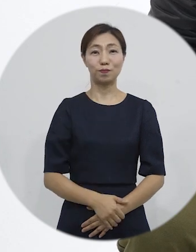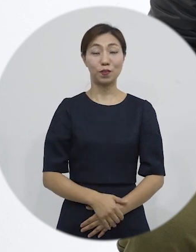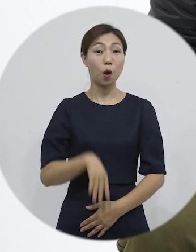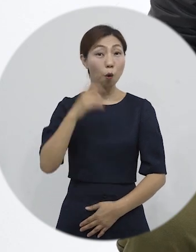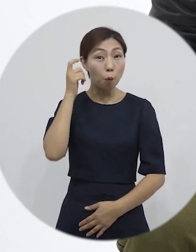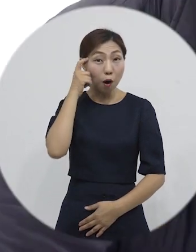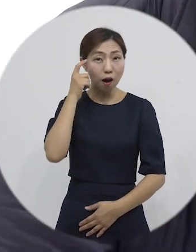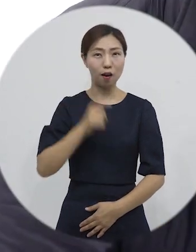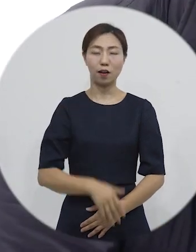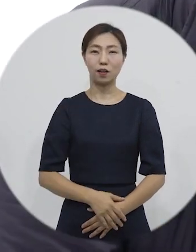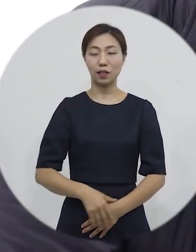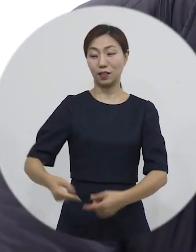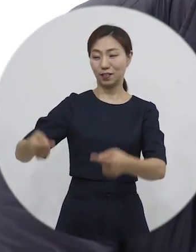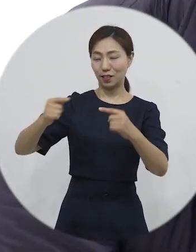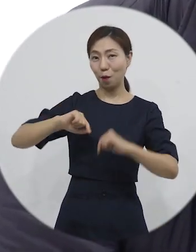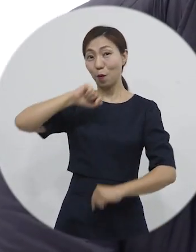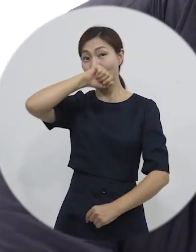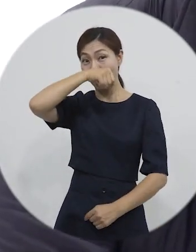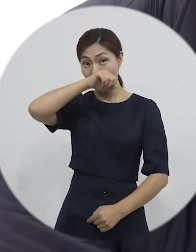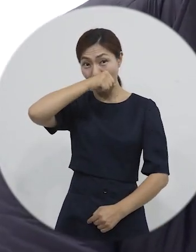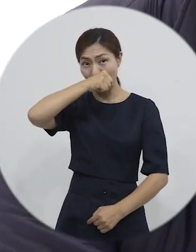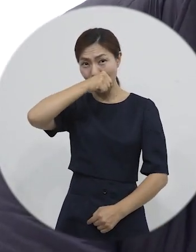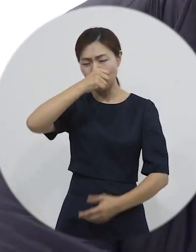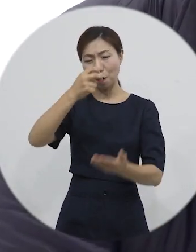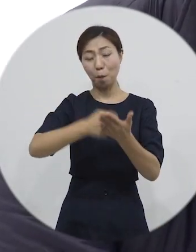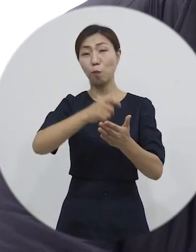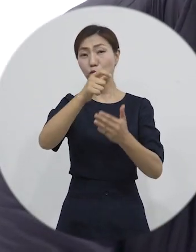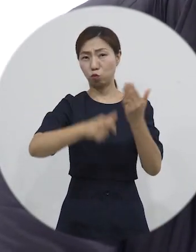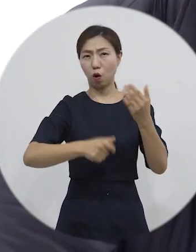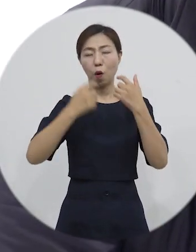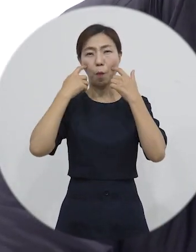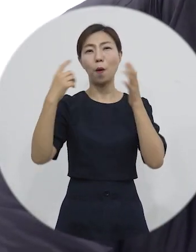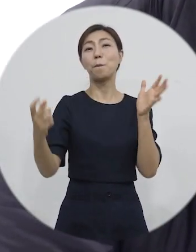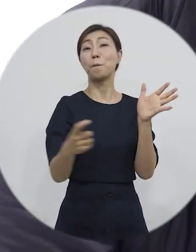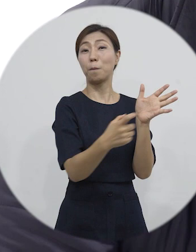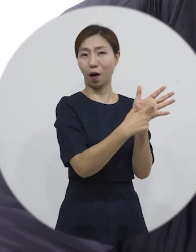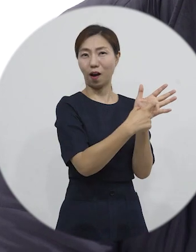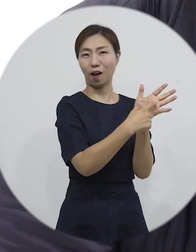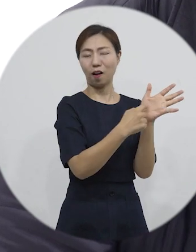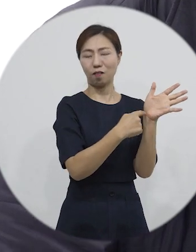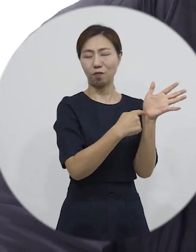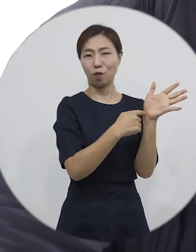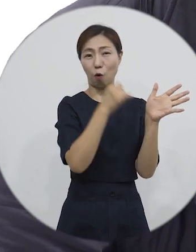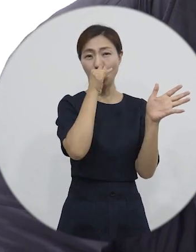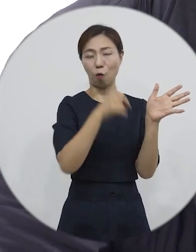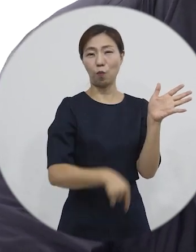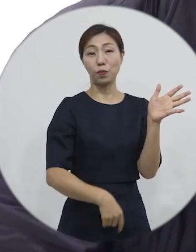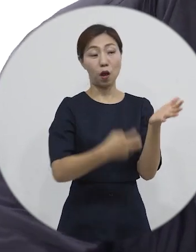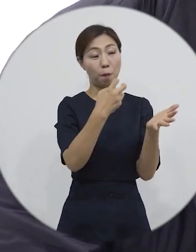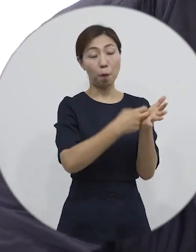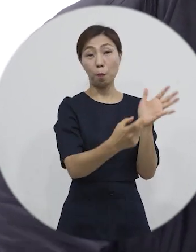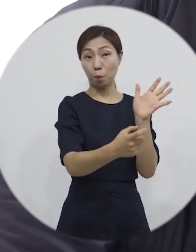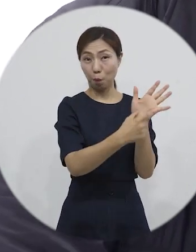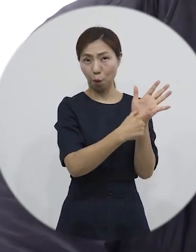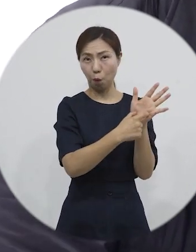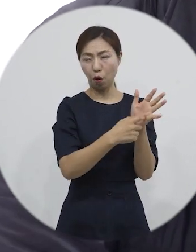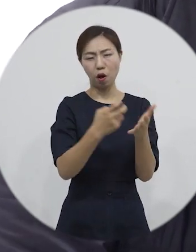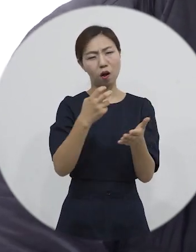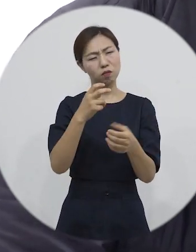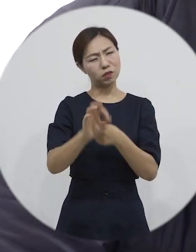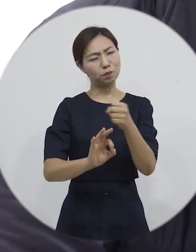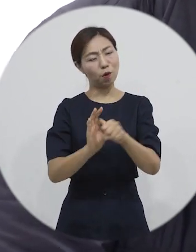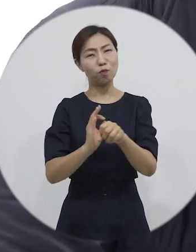그러냐면요. 참여예산제는 법에 의해서 하는 제도입니다. 그러니까 이 제도가 한 10년 정도